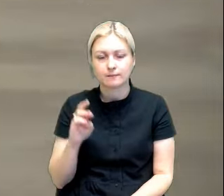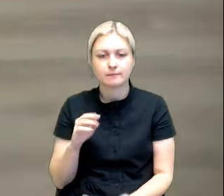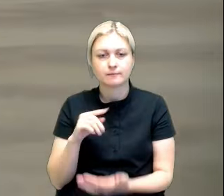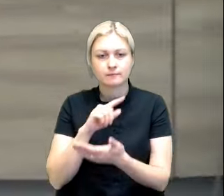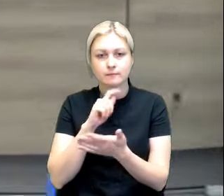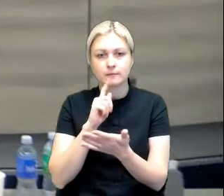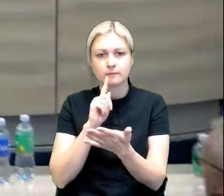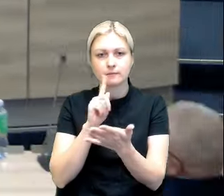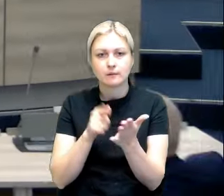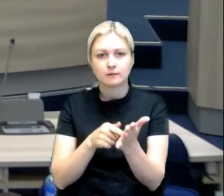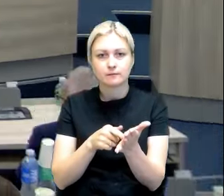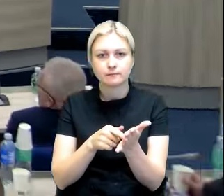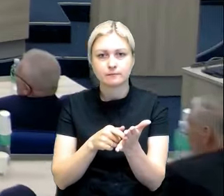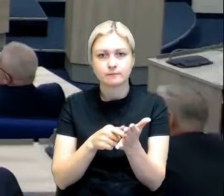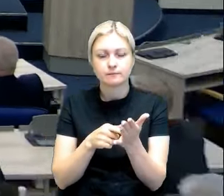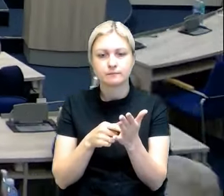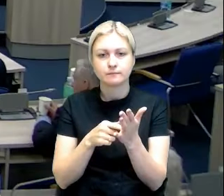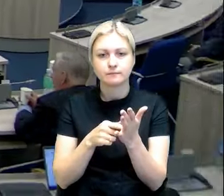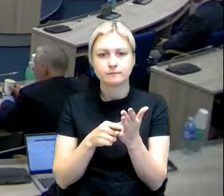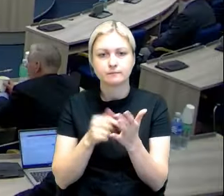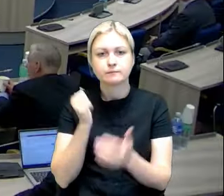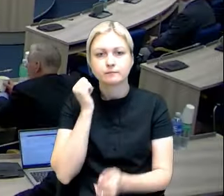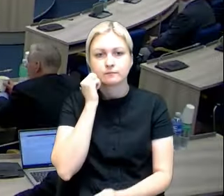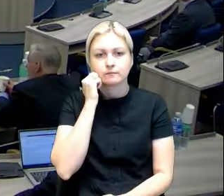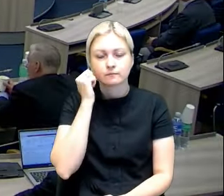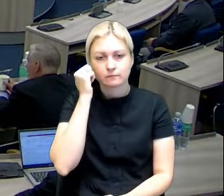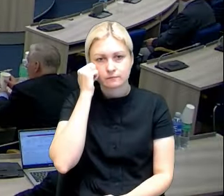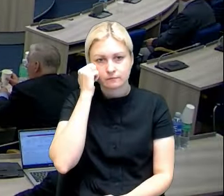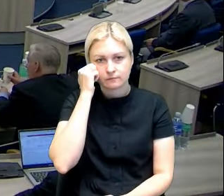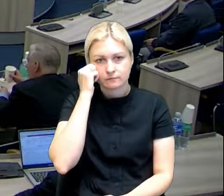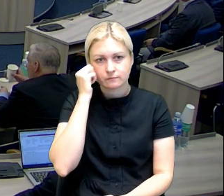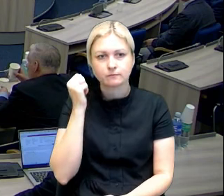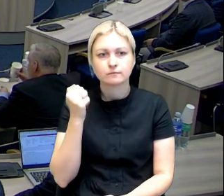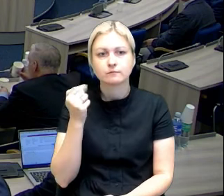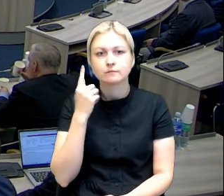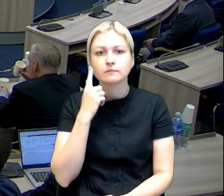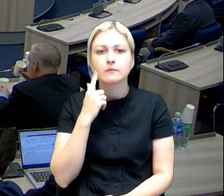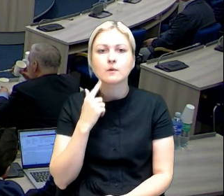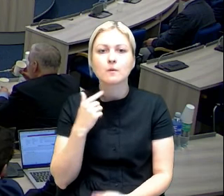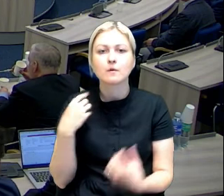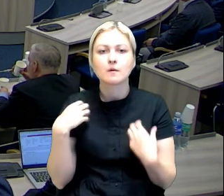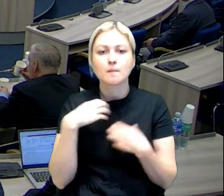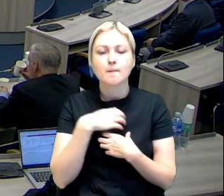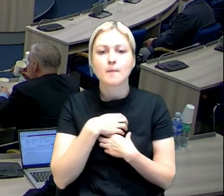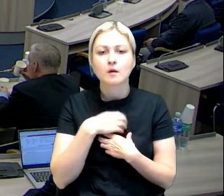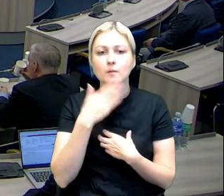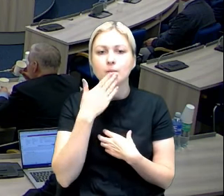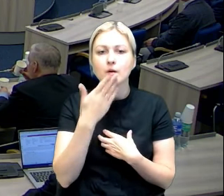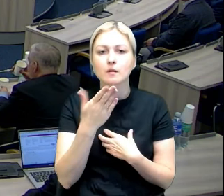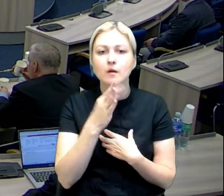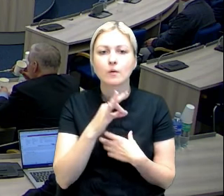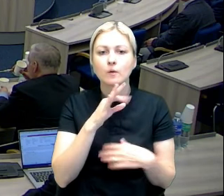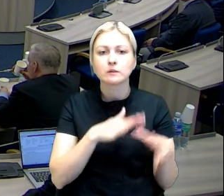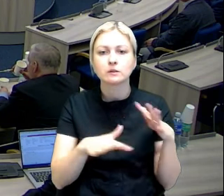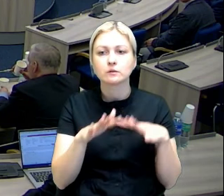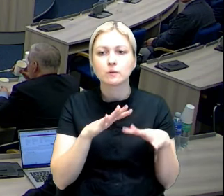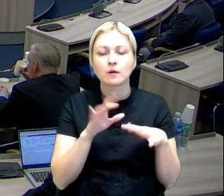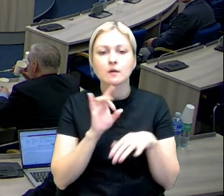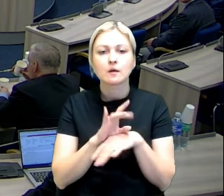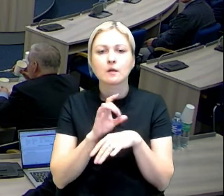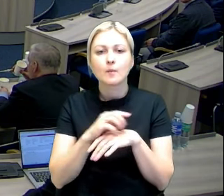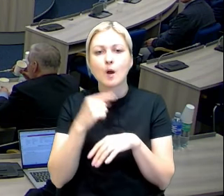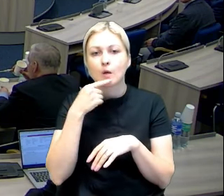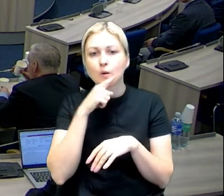laura dėkui ugniau a m norėjau paklausti pasiteirraauti kokia yra situacija su klaipėdos ekonominės